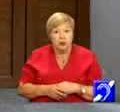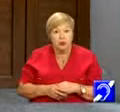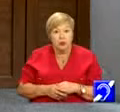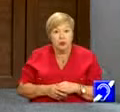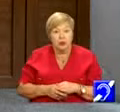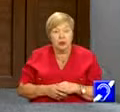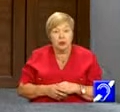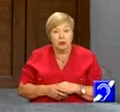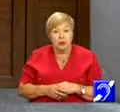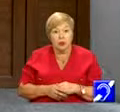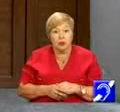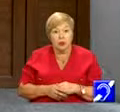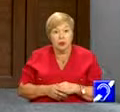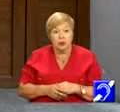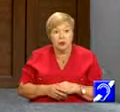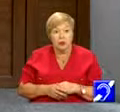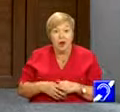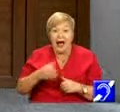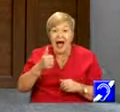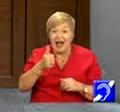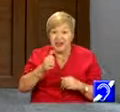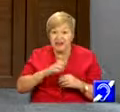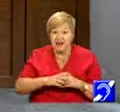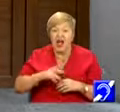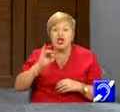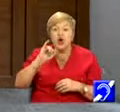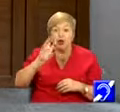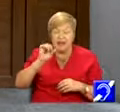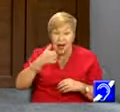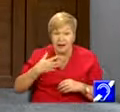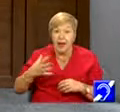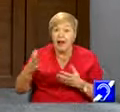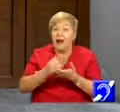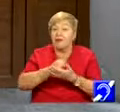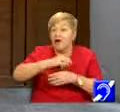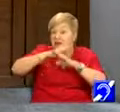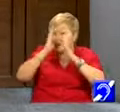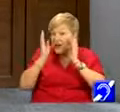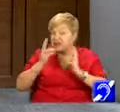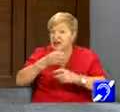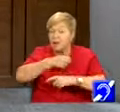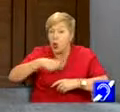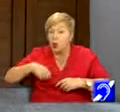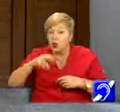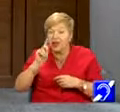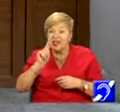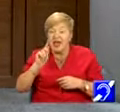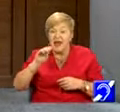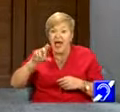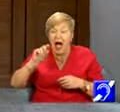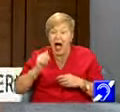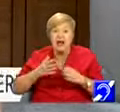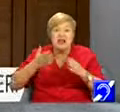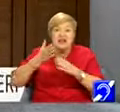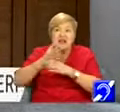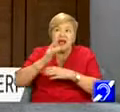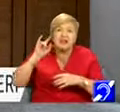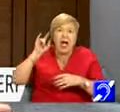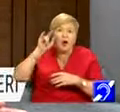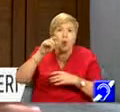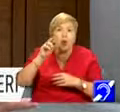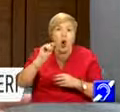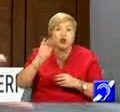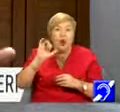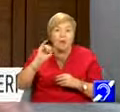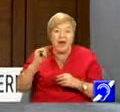Bună ziua, Loredana, bună ziua tuturor. Într-adevăr, Nelu Iordache a fost ridicat în această dimineață de procurorii DNA direct de pe aeroportul Otopeni,